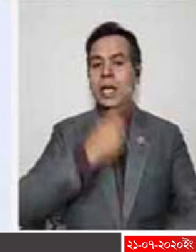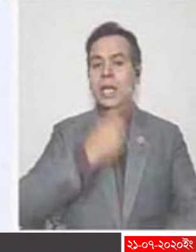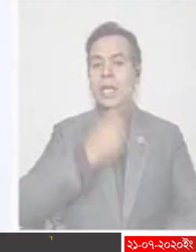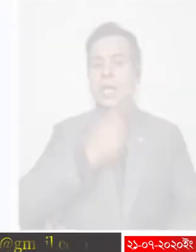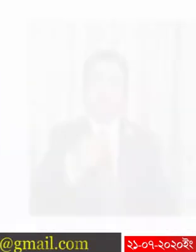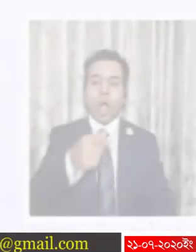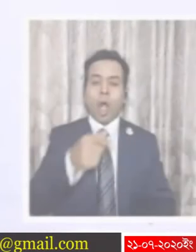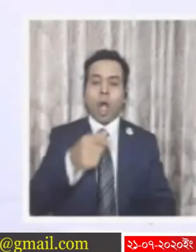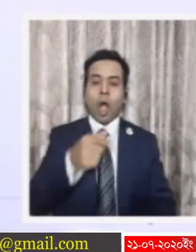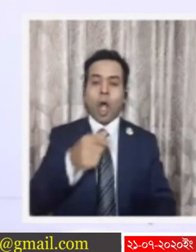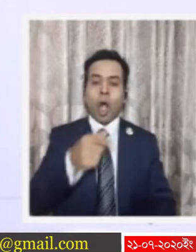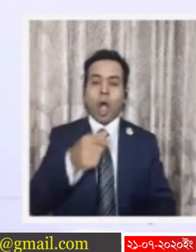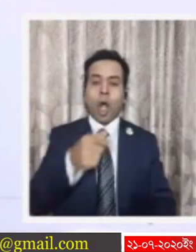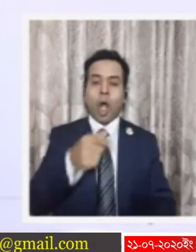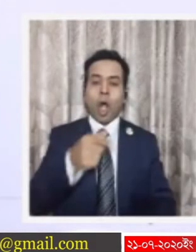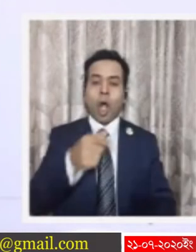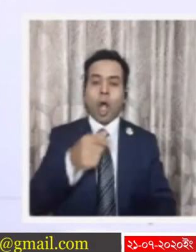12,149টি, পরীক্ষা হয়েছে